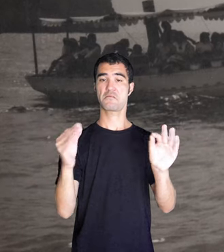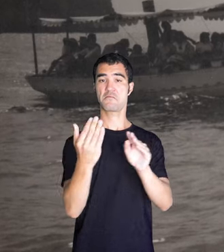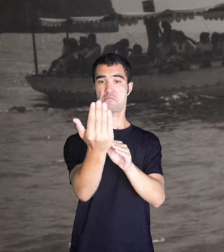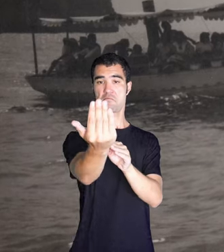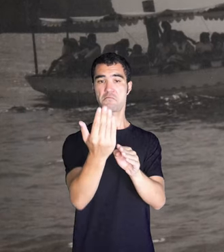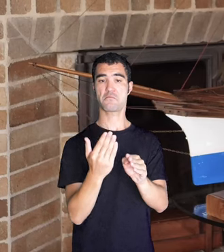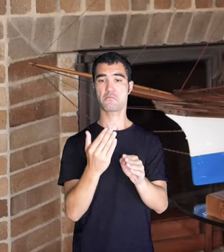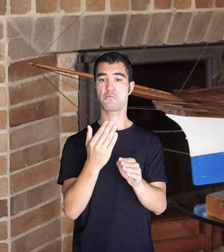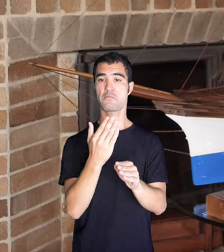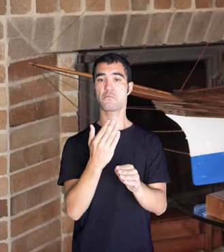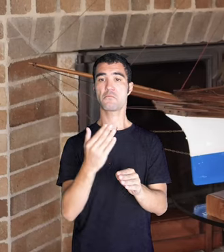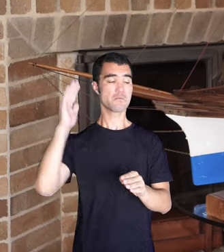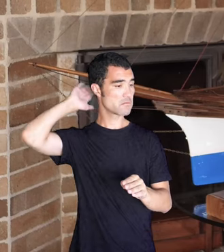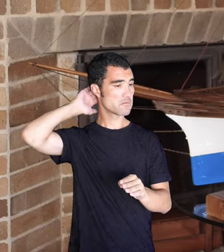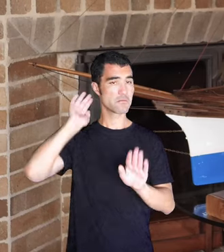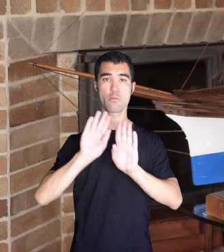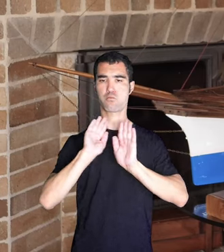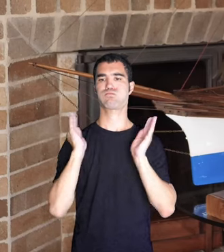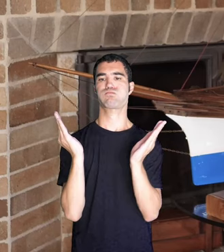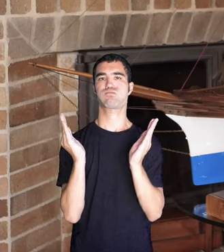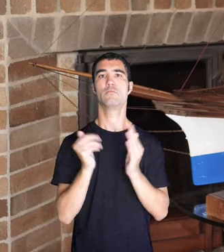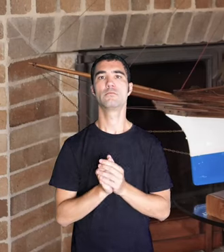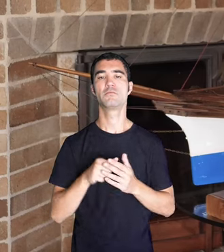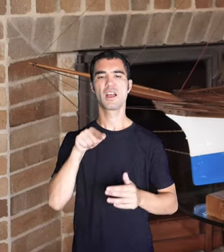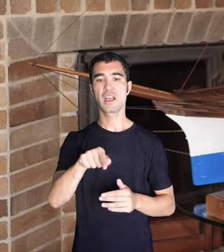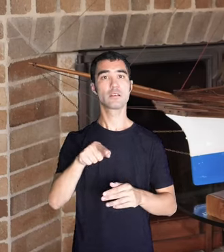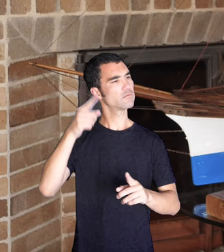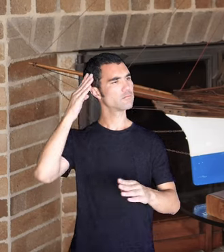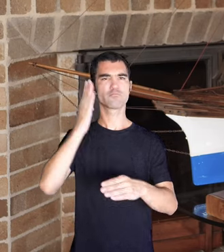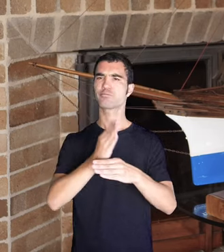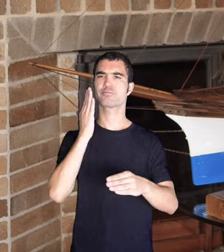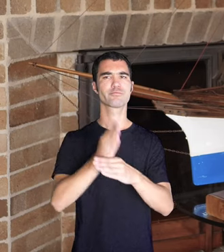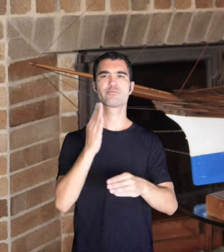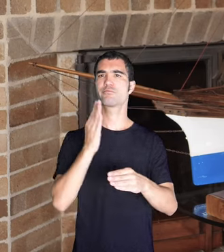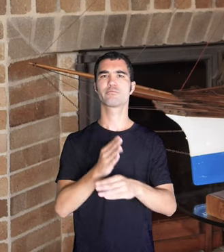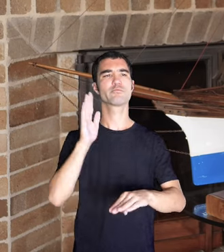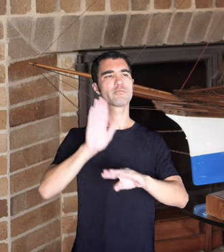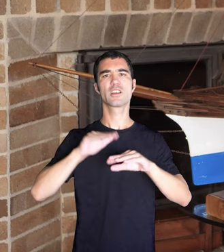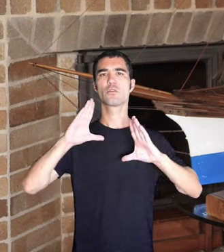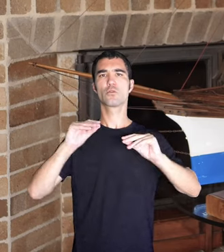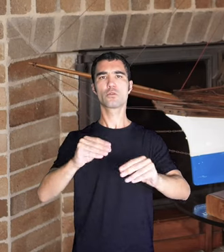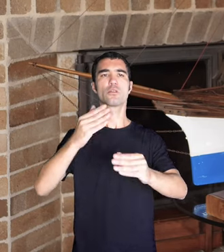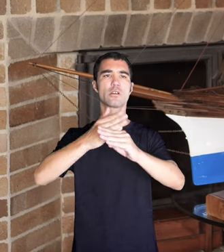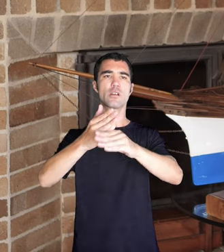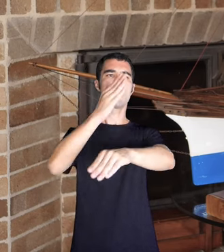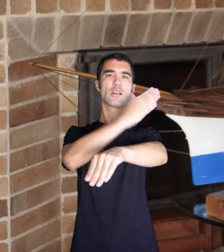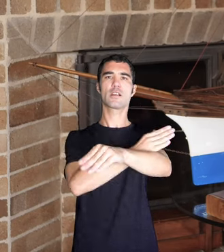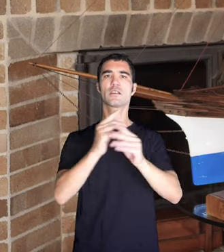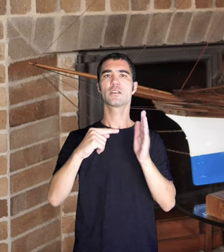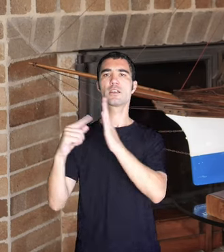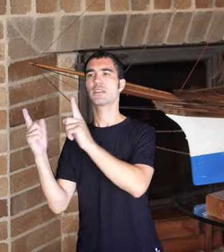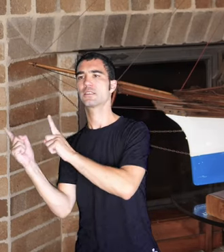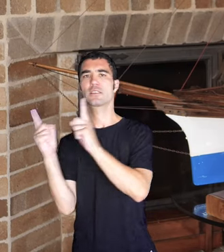redona que sempre s'havia dedicat anteriorment en el